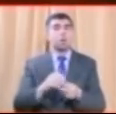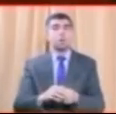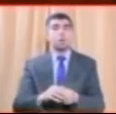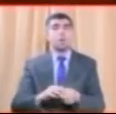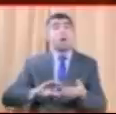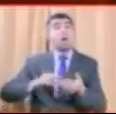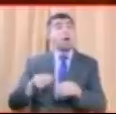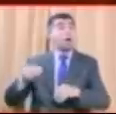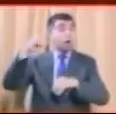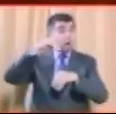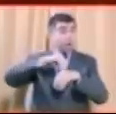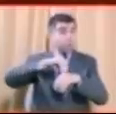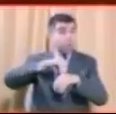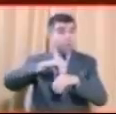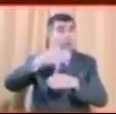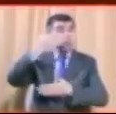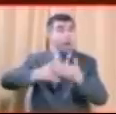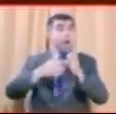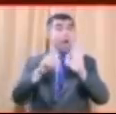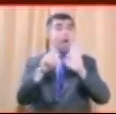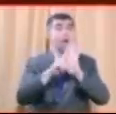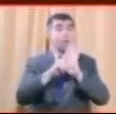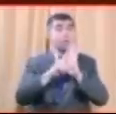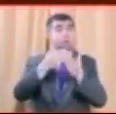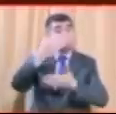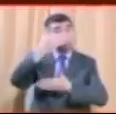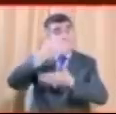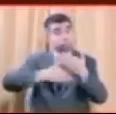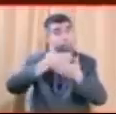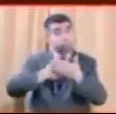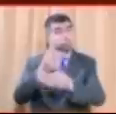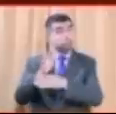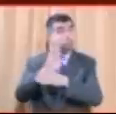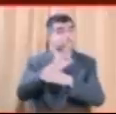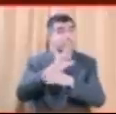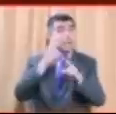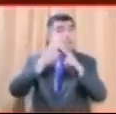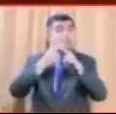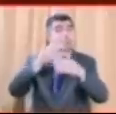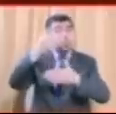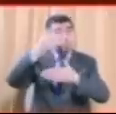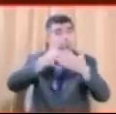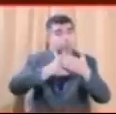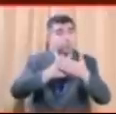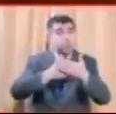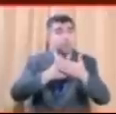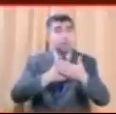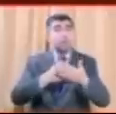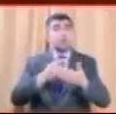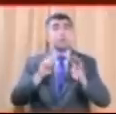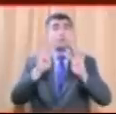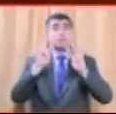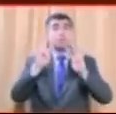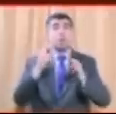وعاودنا جددنا المرسوم للقرار ديال لائحة الأسعار بتاريخ